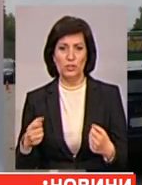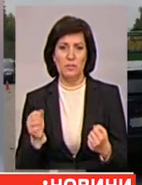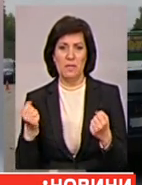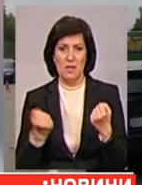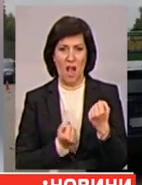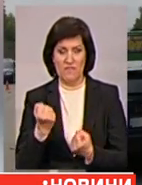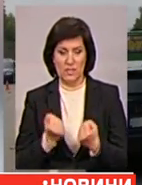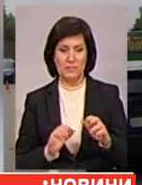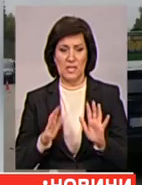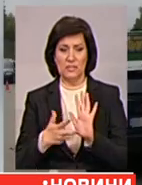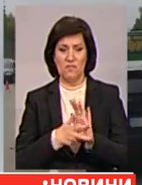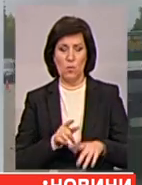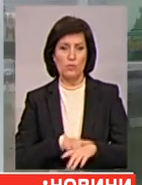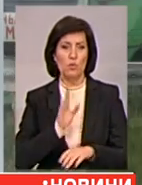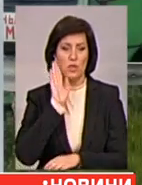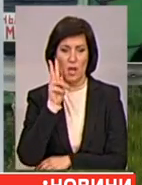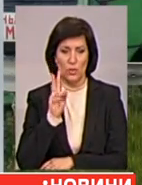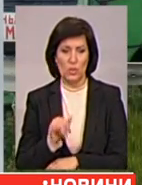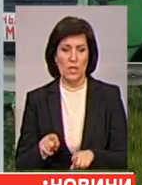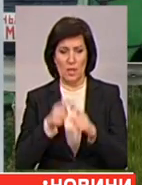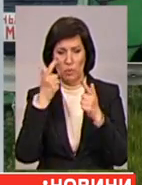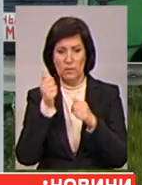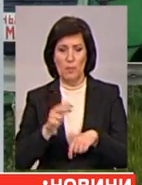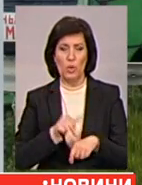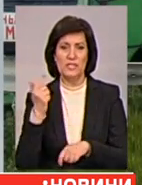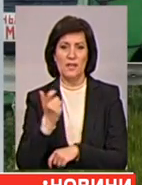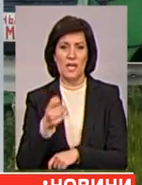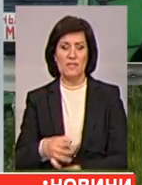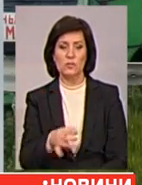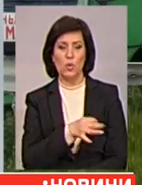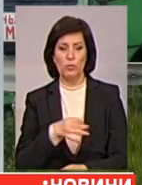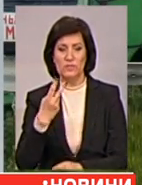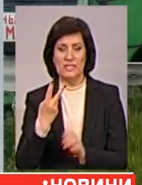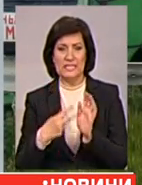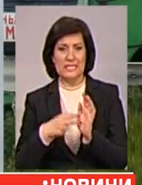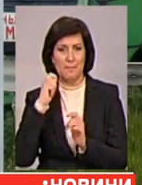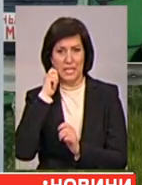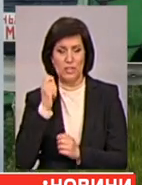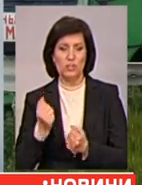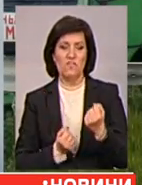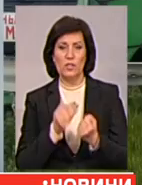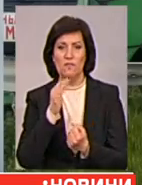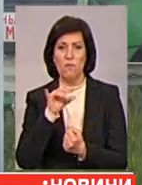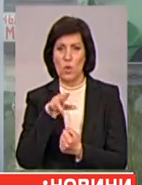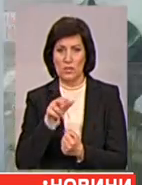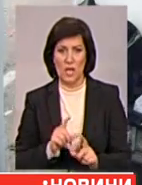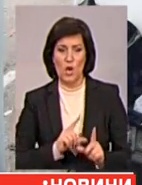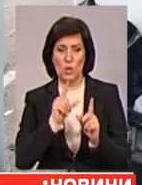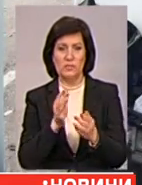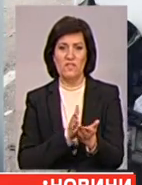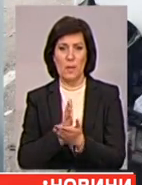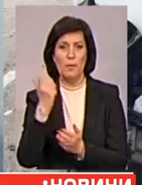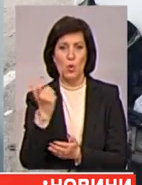автівками. Сталося це близько 8 ранку. Як повідомляє поліція Харківської області, 27-річний водій Форда рухався в напрямку